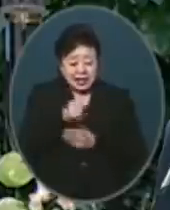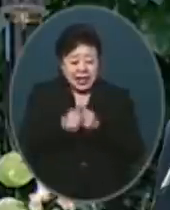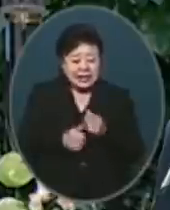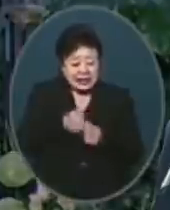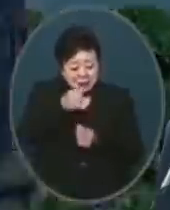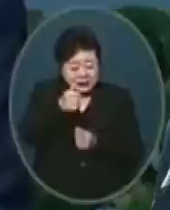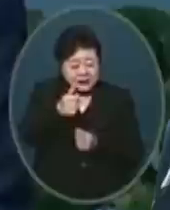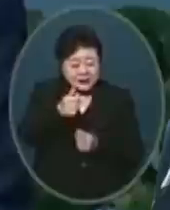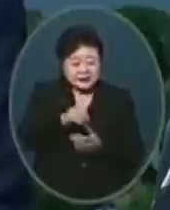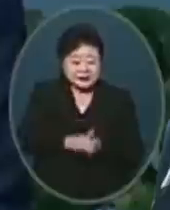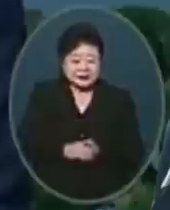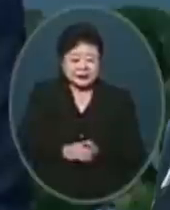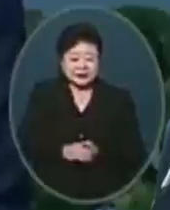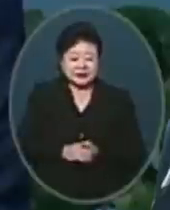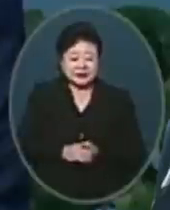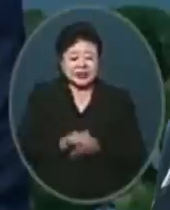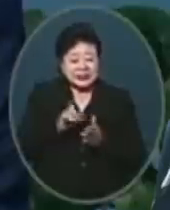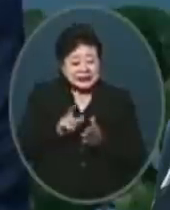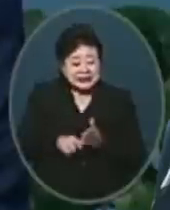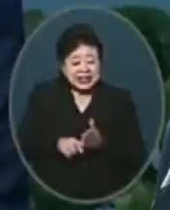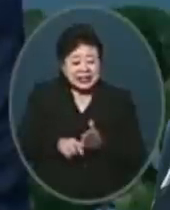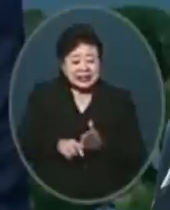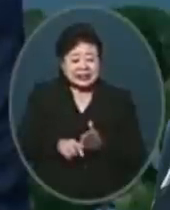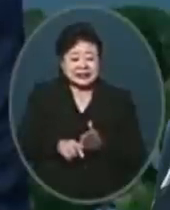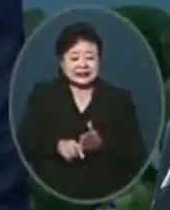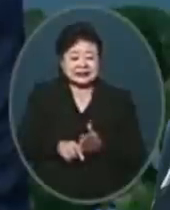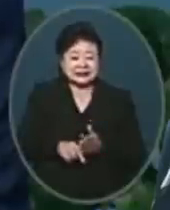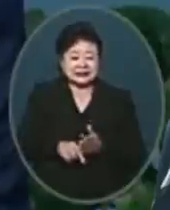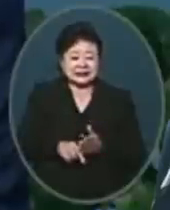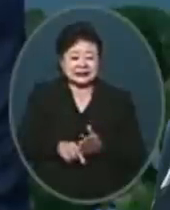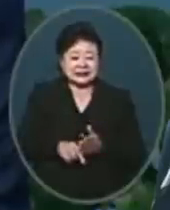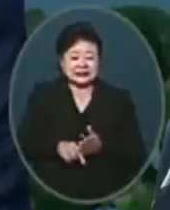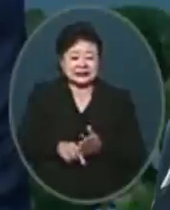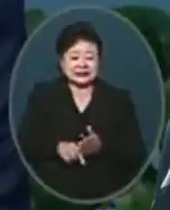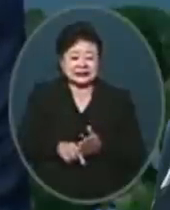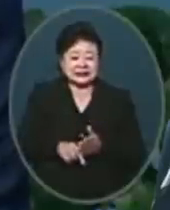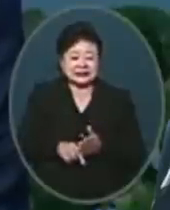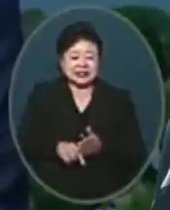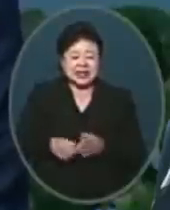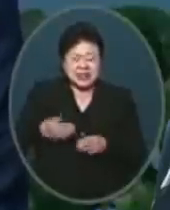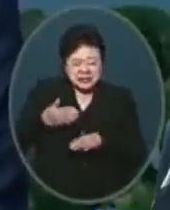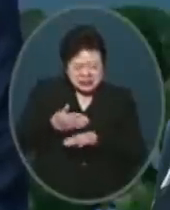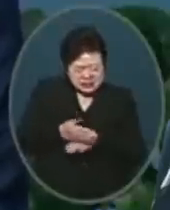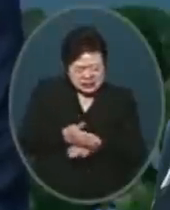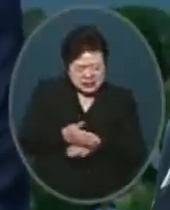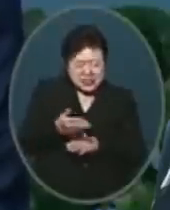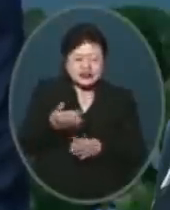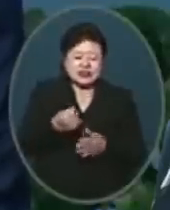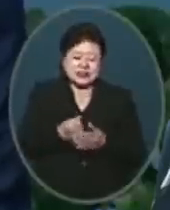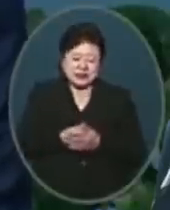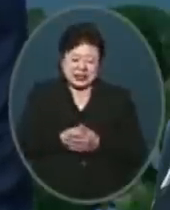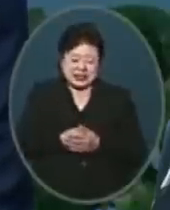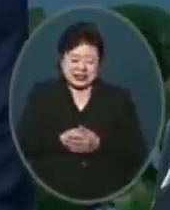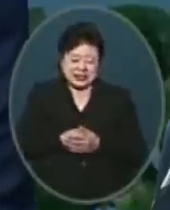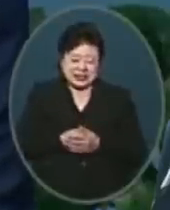하나님 시간이 너무 느르게 계산을 했어요.